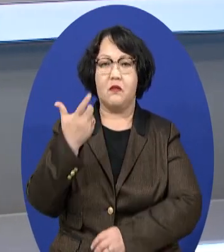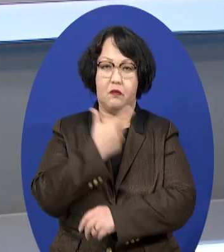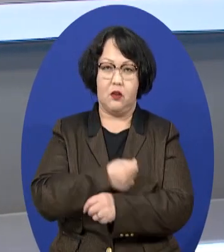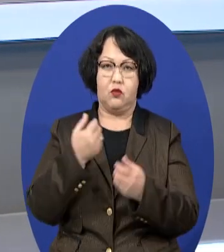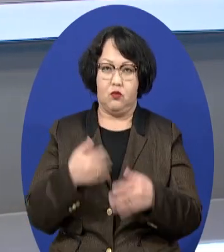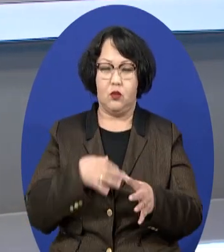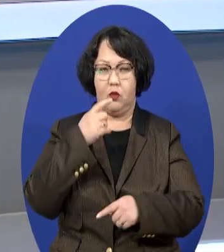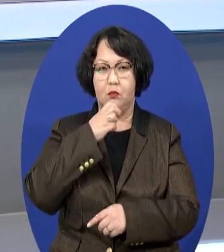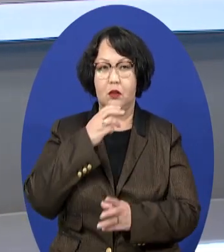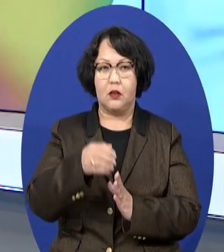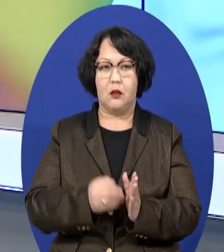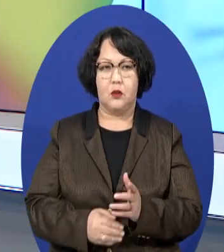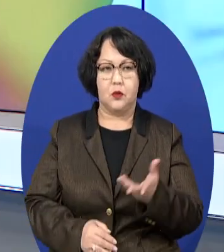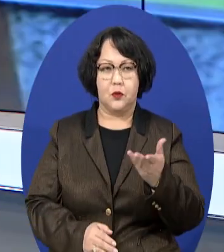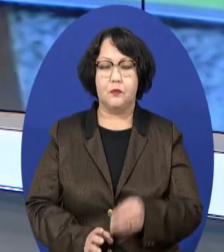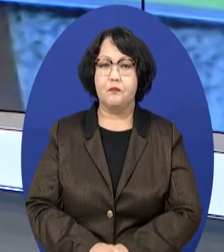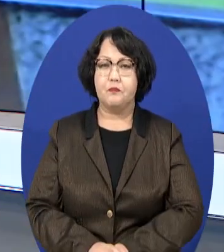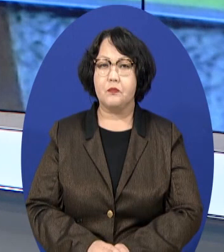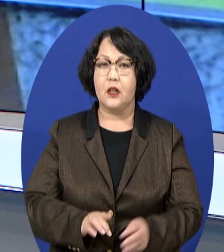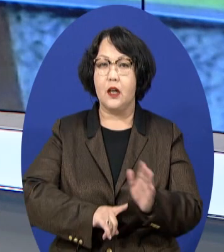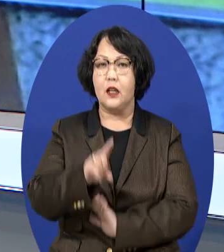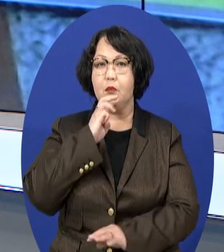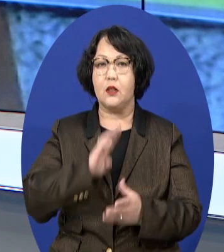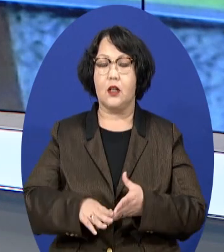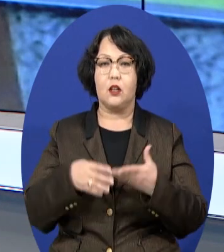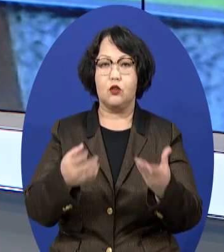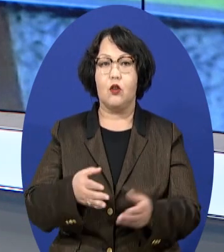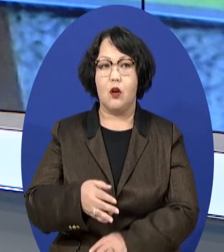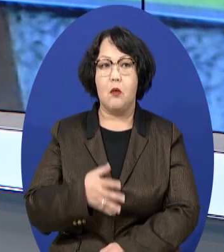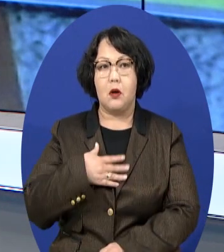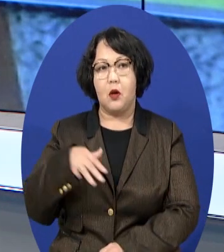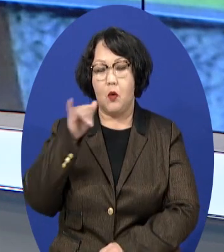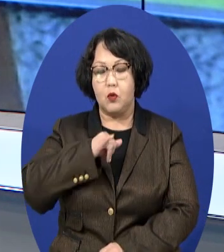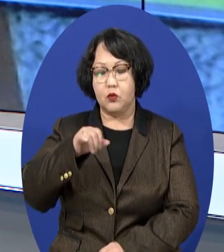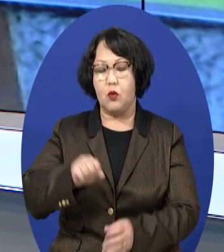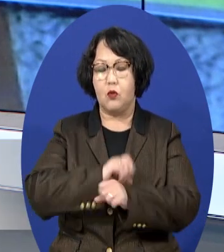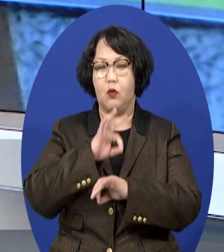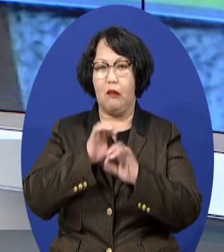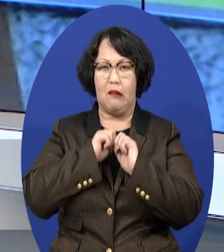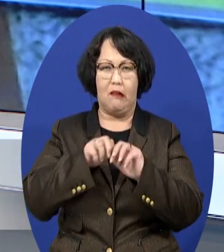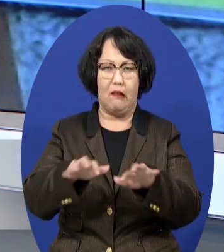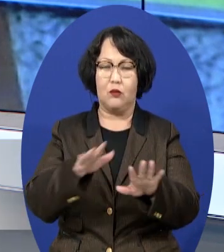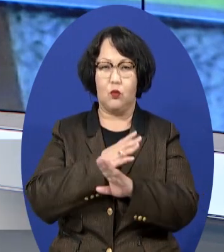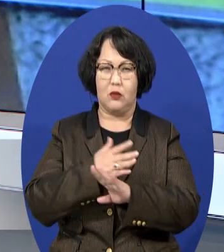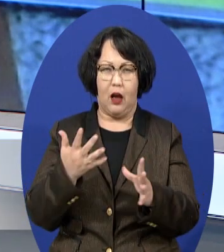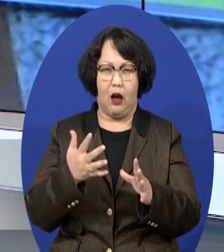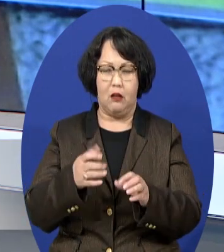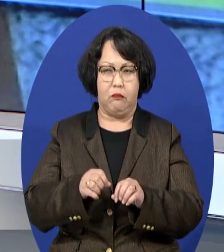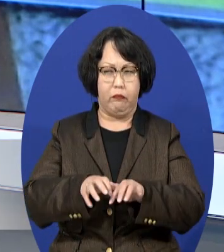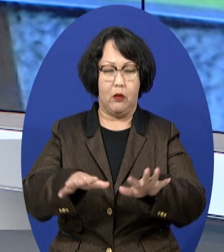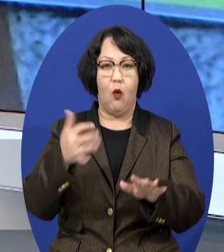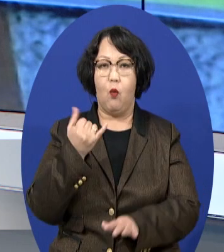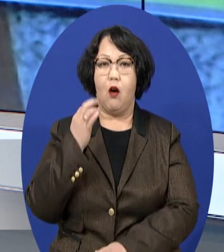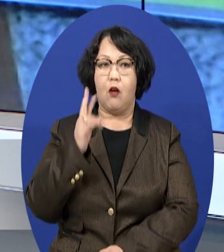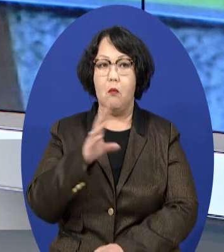цагийн хурдээс хүлээвч үзээрэй. Эхний мэдээ танилцуулъя. За манай улсад коронавирусын халдварын тархалт буурахгүй байна. Улсын онцгой хэмжээнд дэргэдэх эрдэмтдийн багийнхны